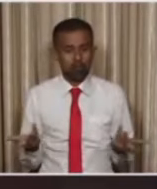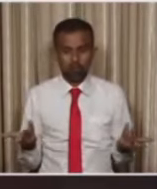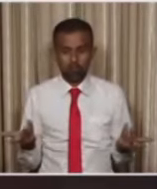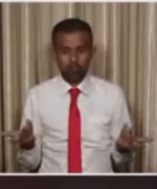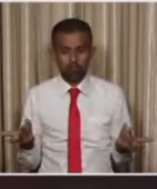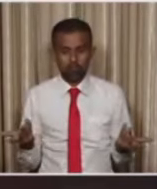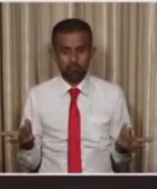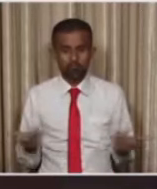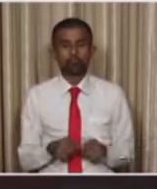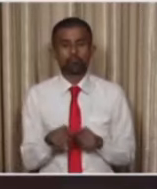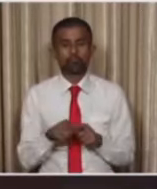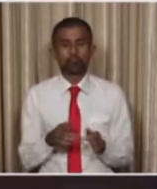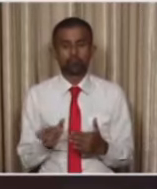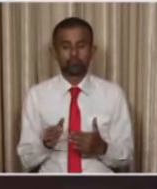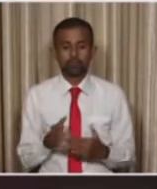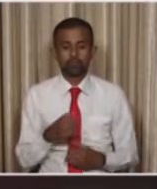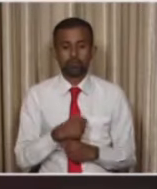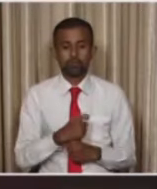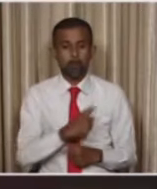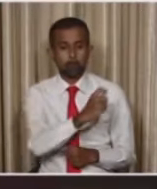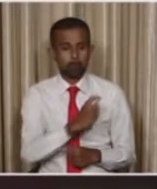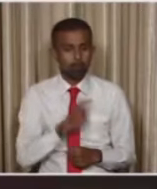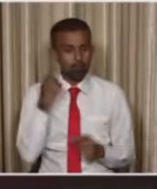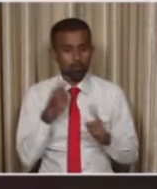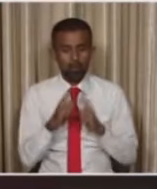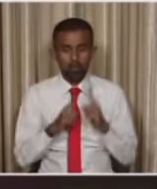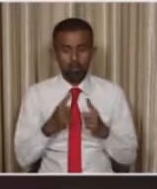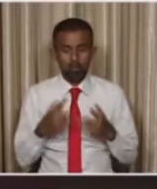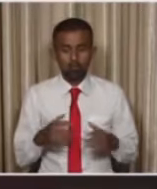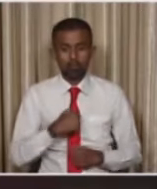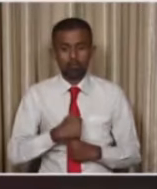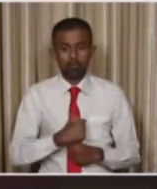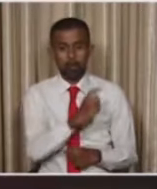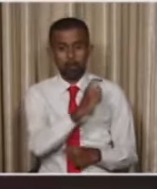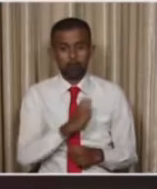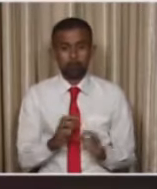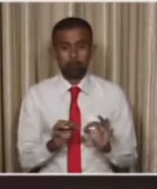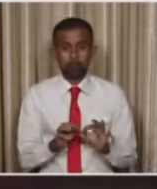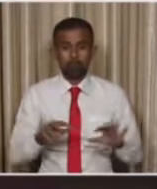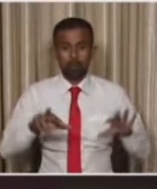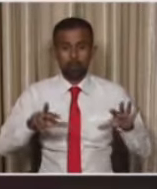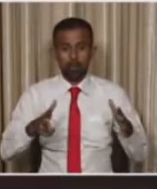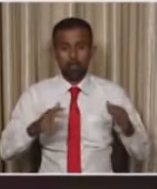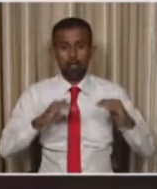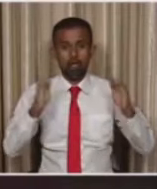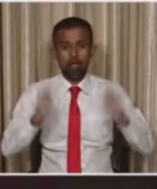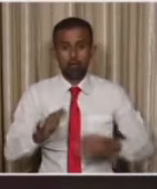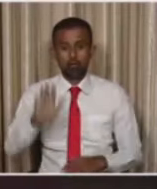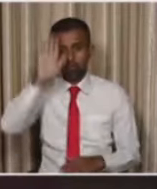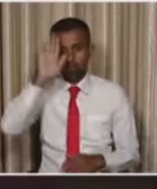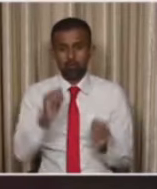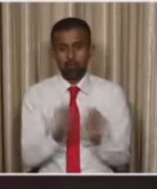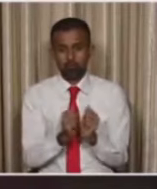වගේම රාජ්‍ය ආදායම ගැන කතා කරා. රාජ්‍ය ආදායම බිලියන 800කින් අඩු කරන්න අත උස්සලා